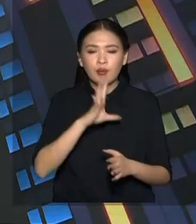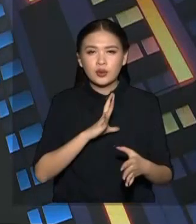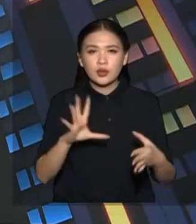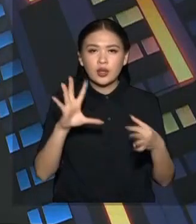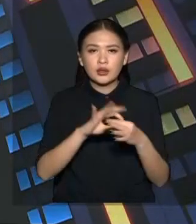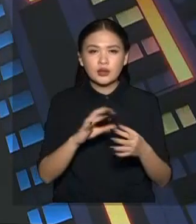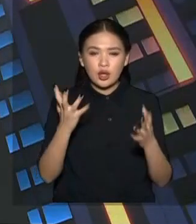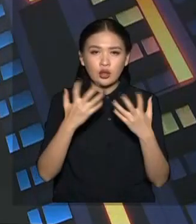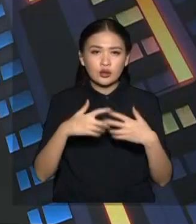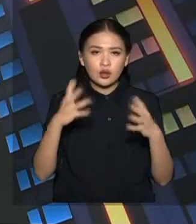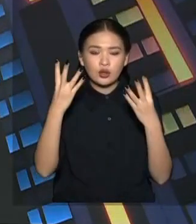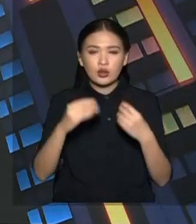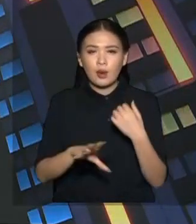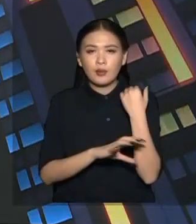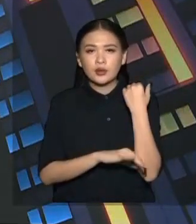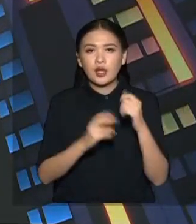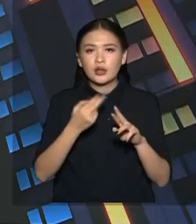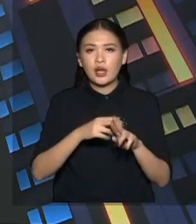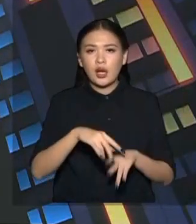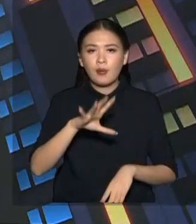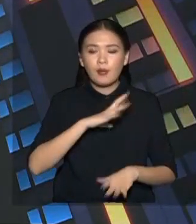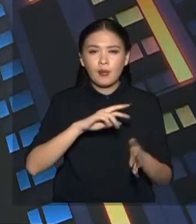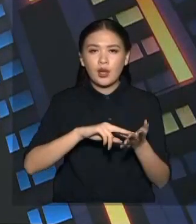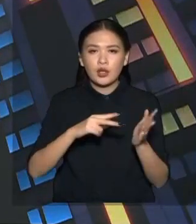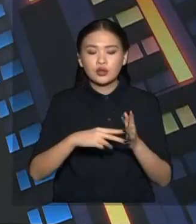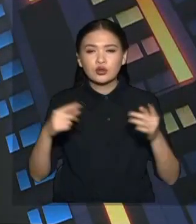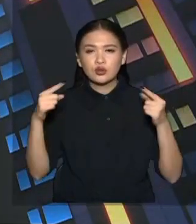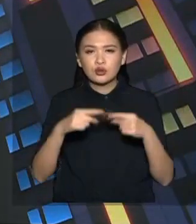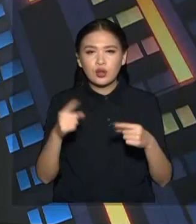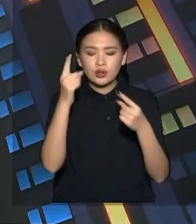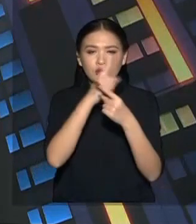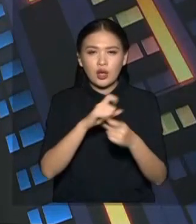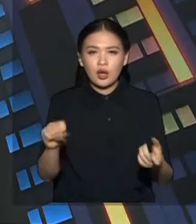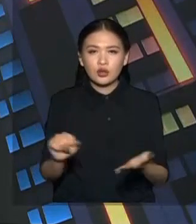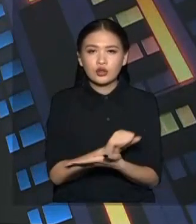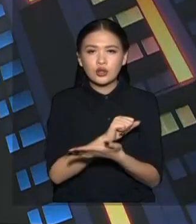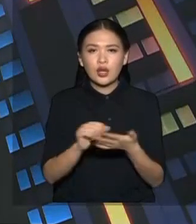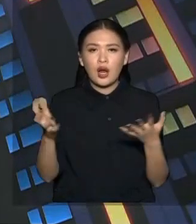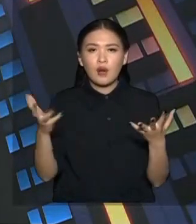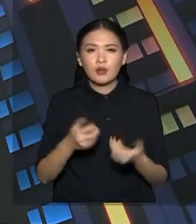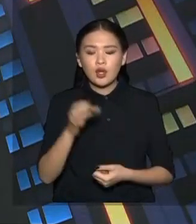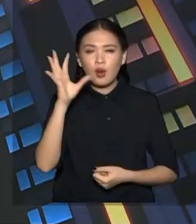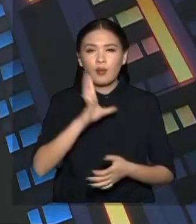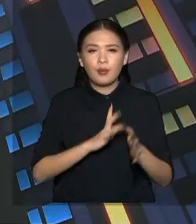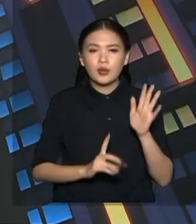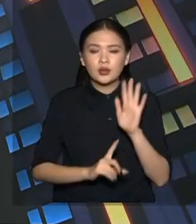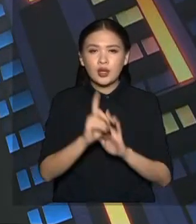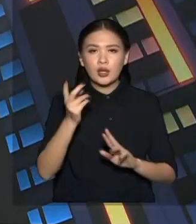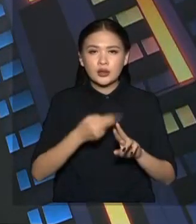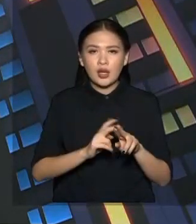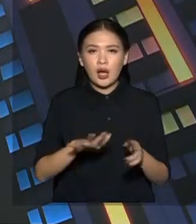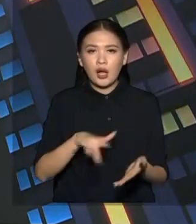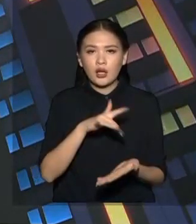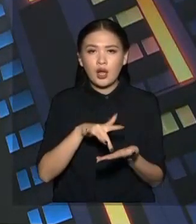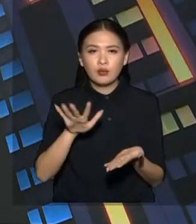қосылмақ. Санаулы күндердің соң бағдарламаның нақты талаптары жарияланып, құжаттарды қабылдау басталма. Қазір осы мақсатта